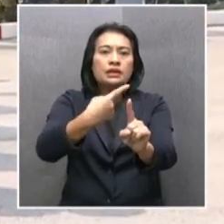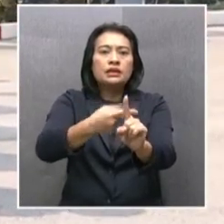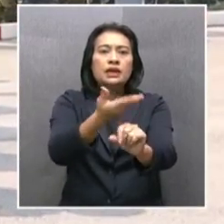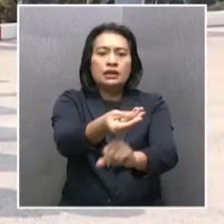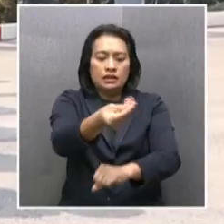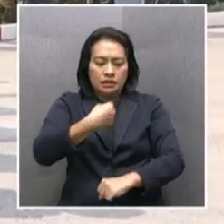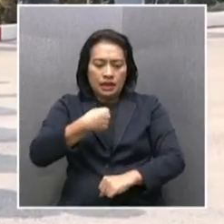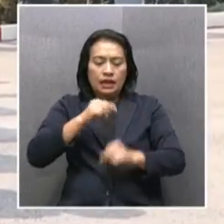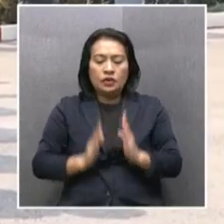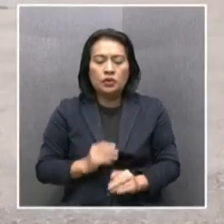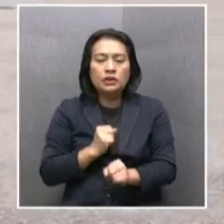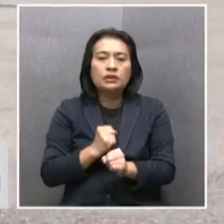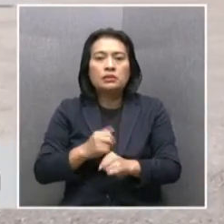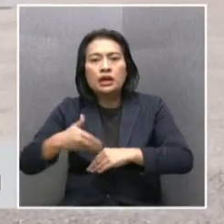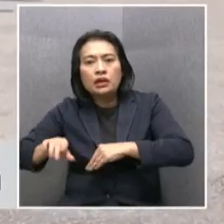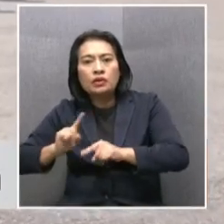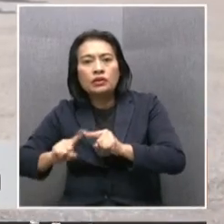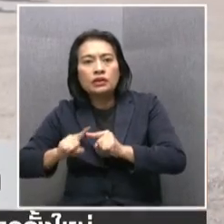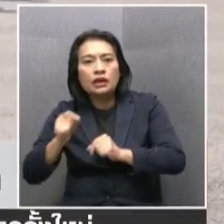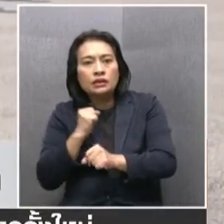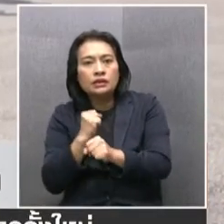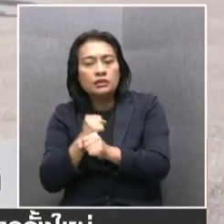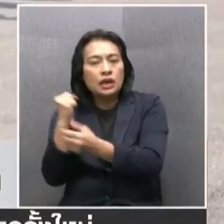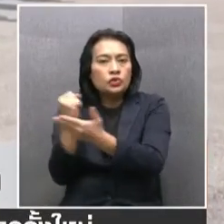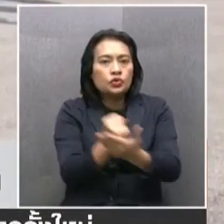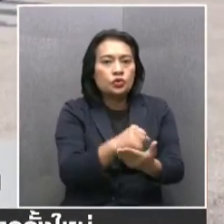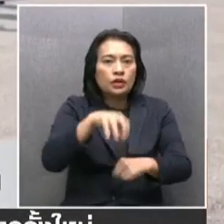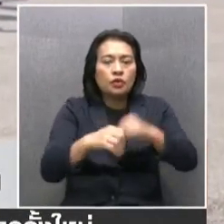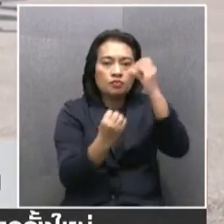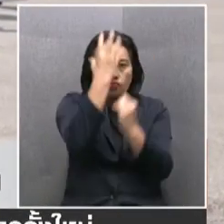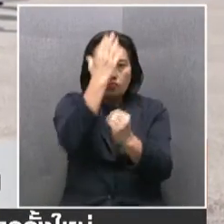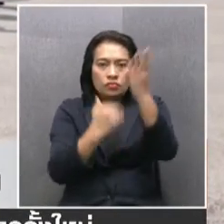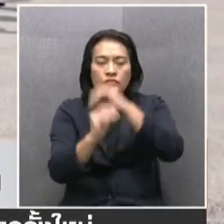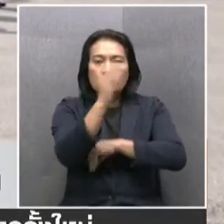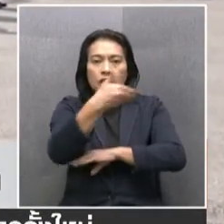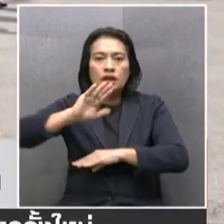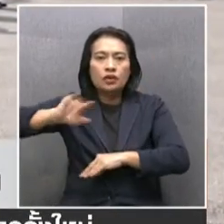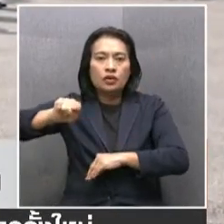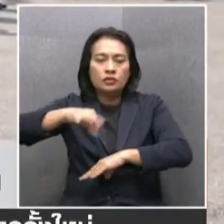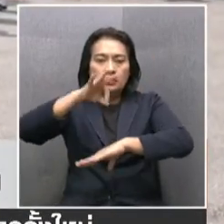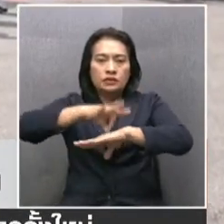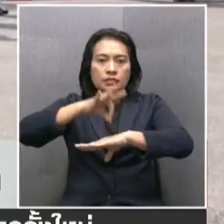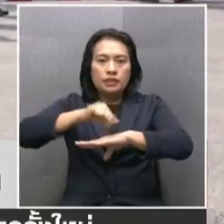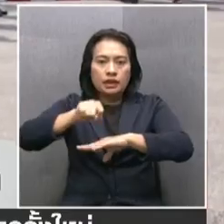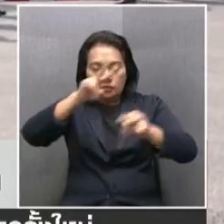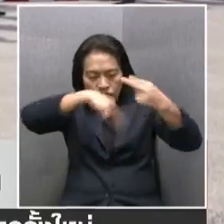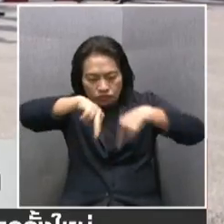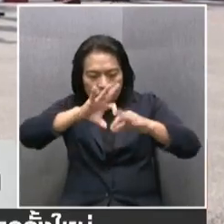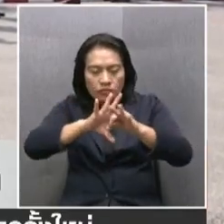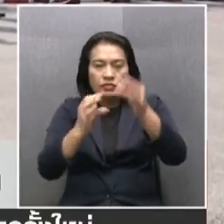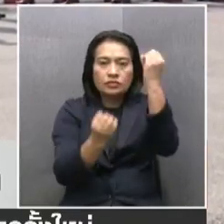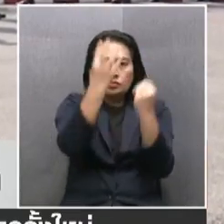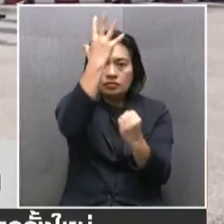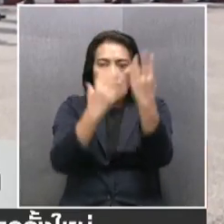ของบุคคลภายนอกที่ปฏิบัติงานให้กับกรมอุทยานแห่งชาติในตำแหน่งผู้พิทักษ์ป่า